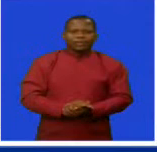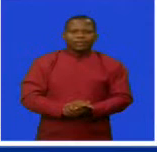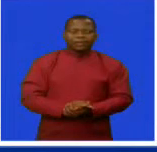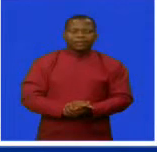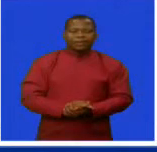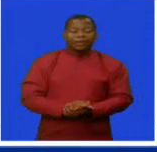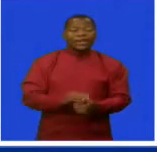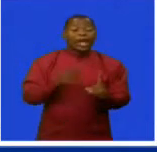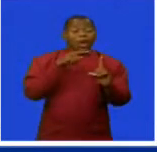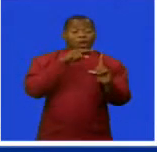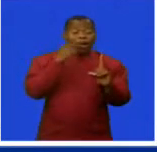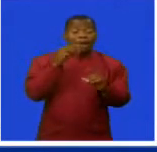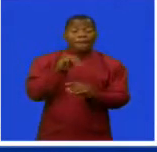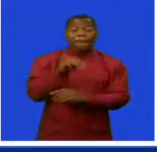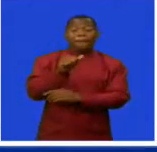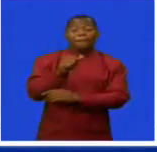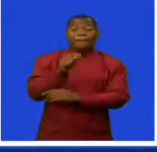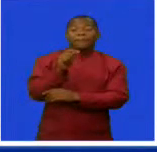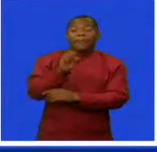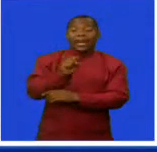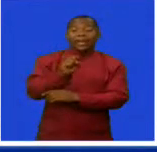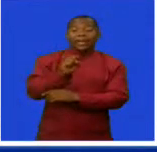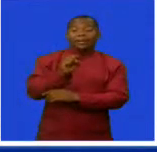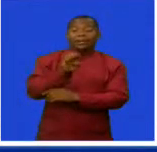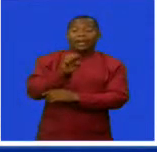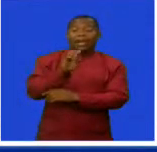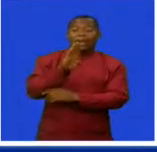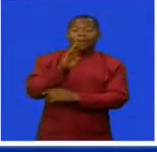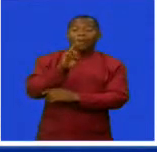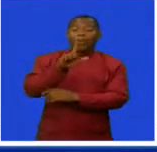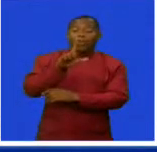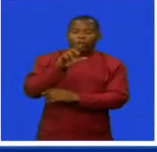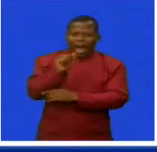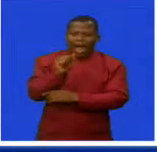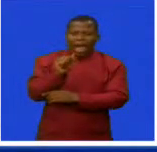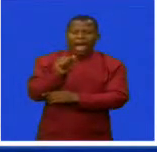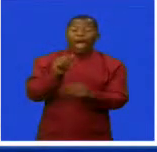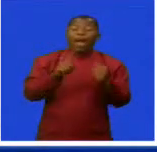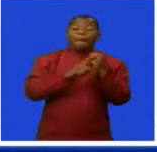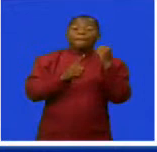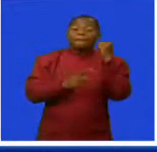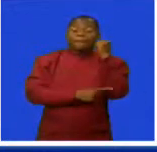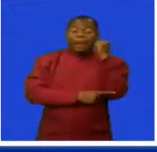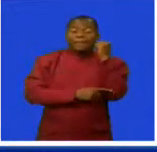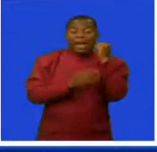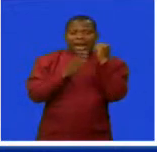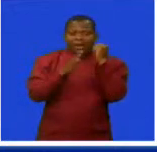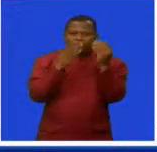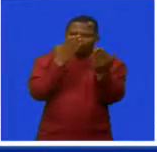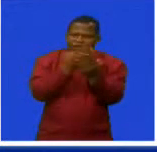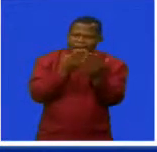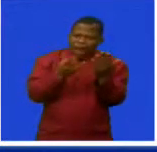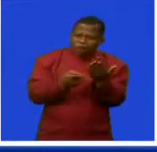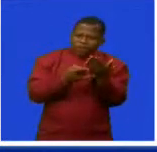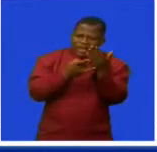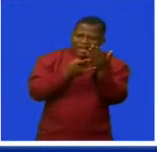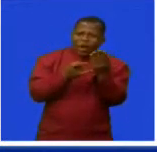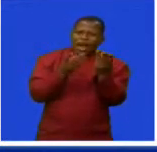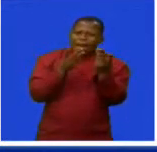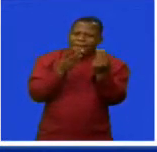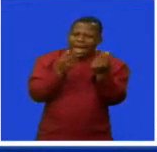Lungile Mathebula wasemangwaneni embabane ucela lisito lwetindleko tekubhadalela umfana loya ka form 1.